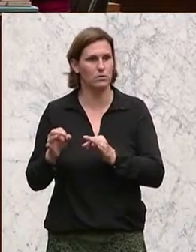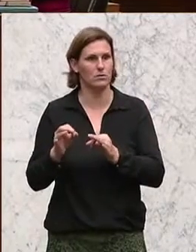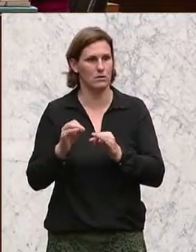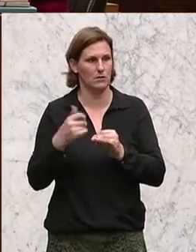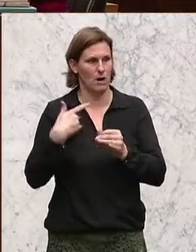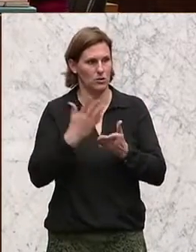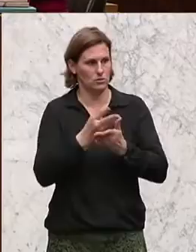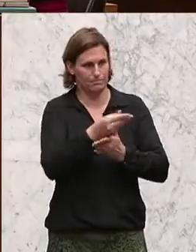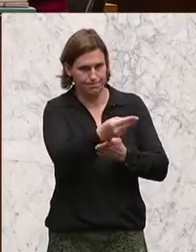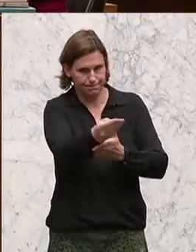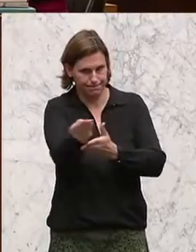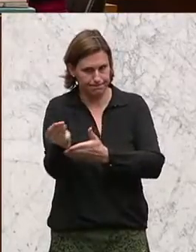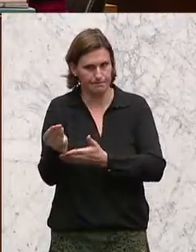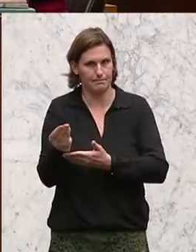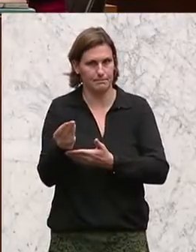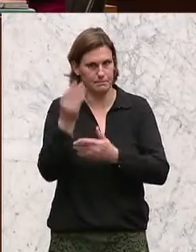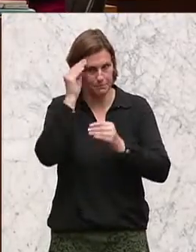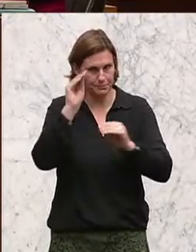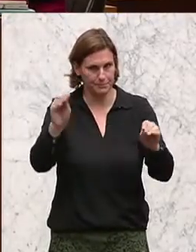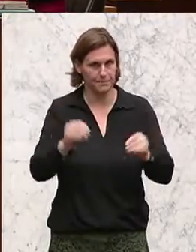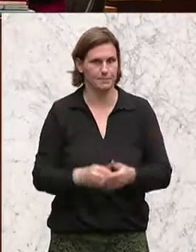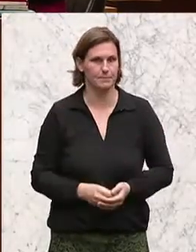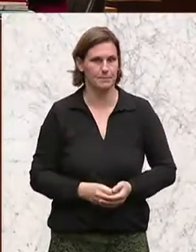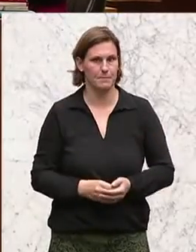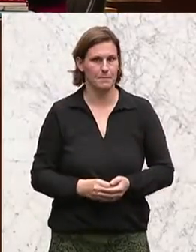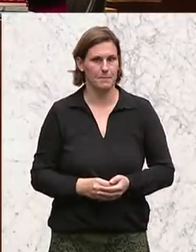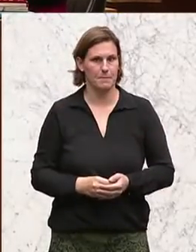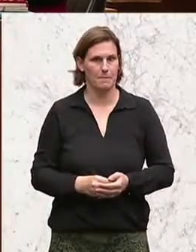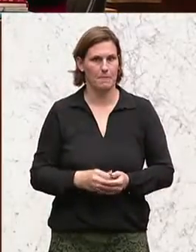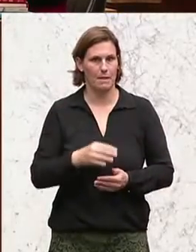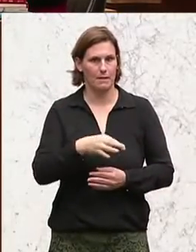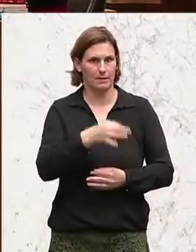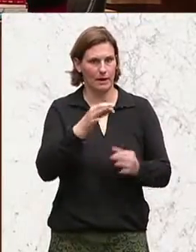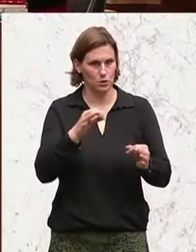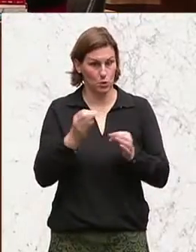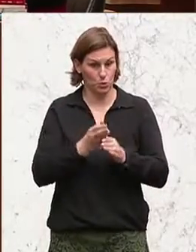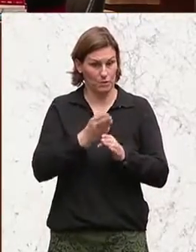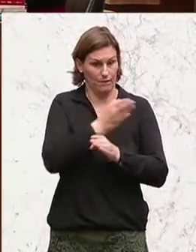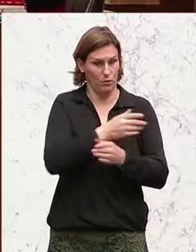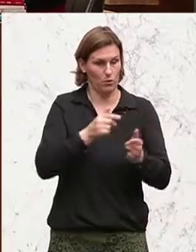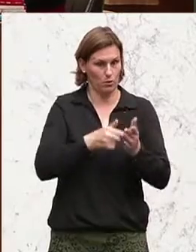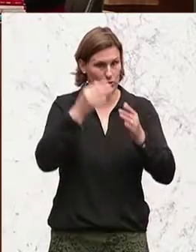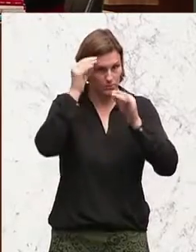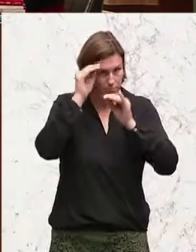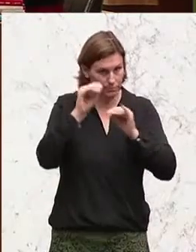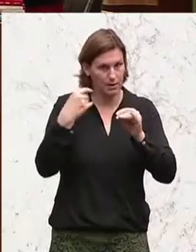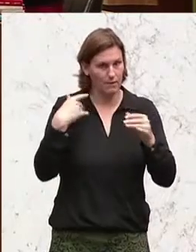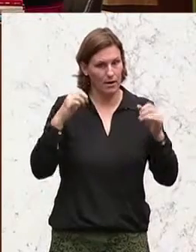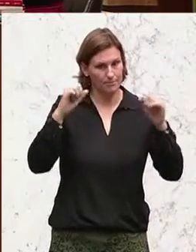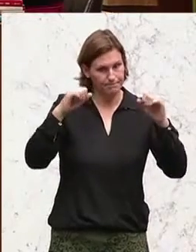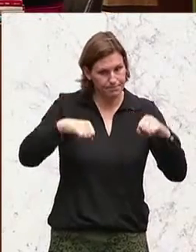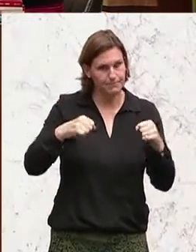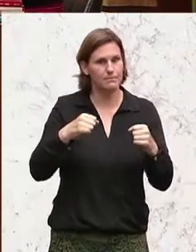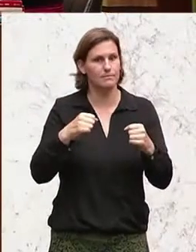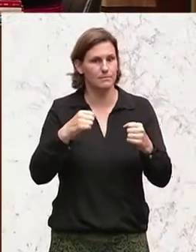Heinisch Hossek, die scheidende Bildungs- und Frauenministerin, innehatte. Die Bildungsagenten gingen ja an